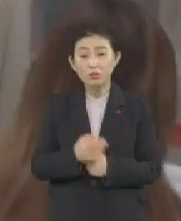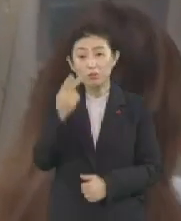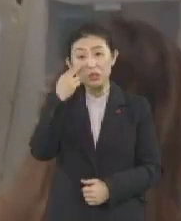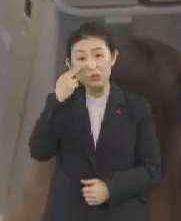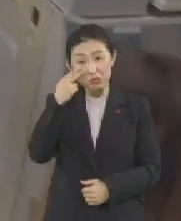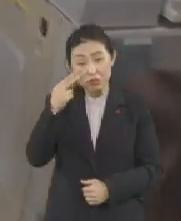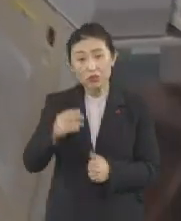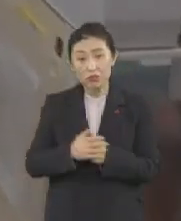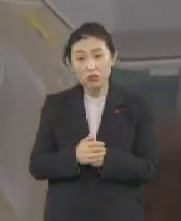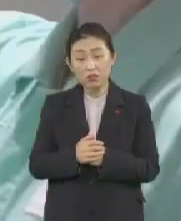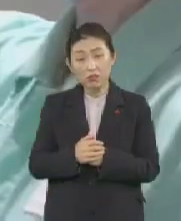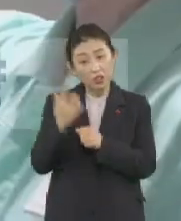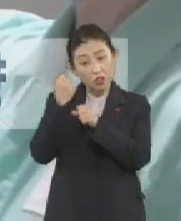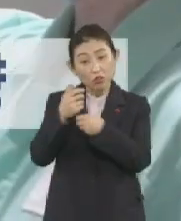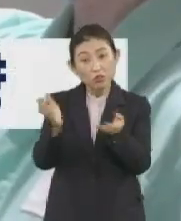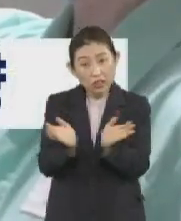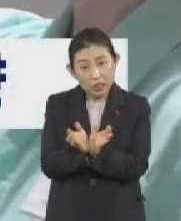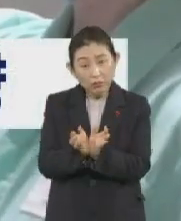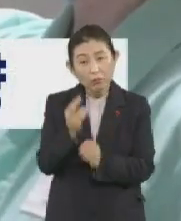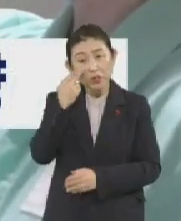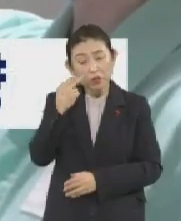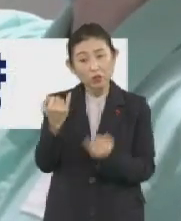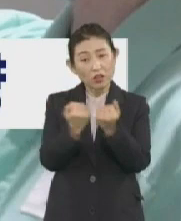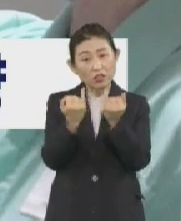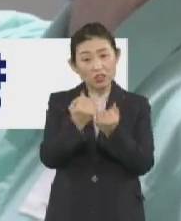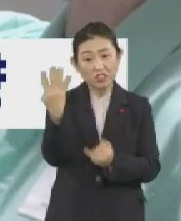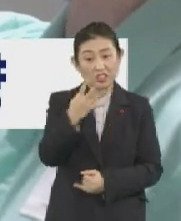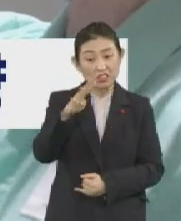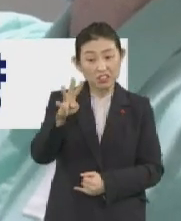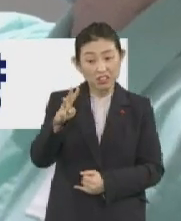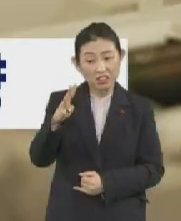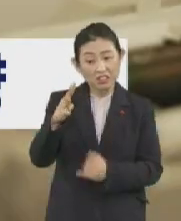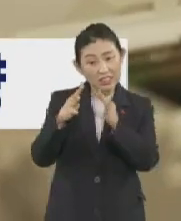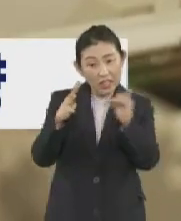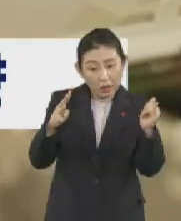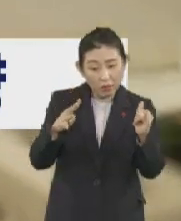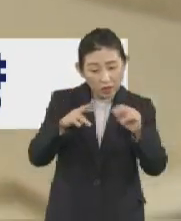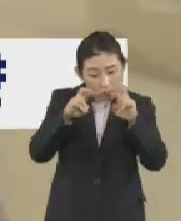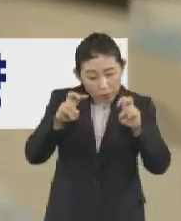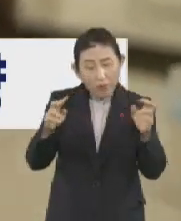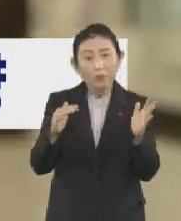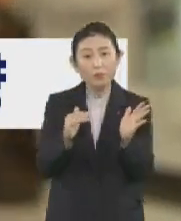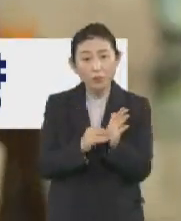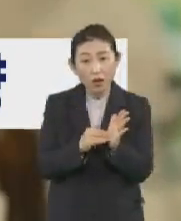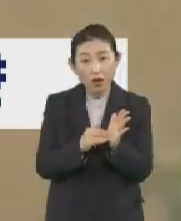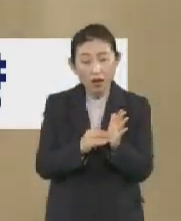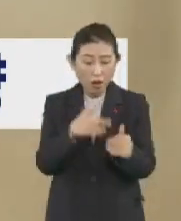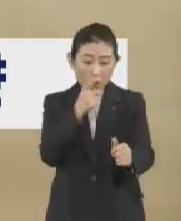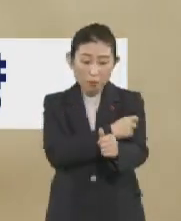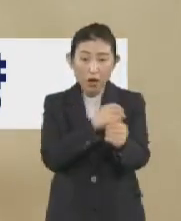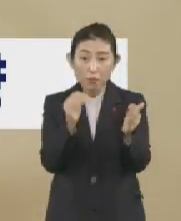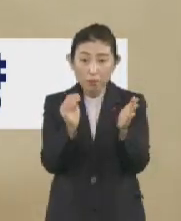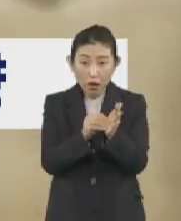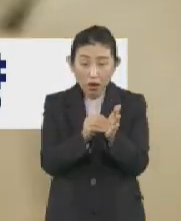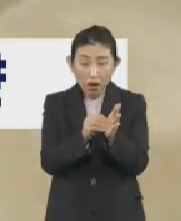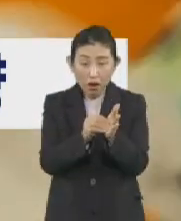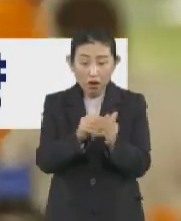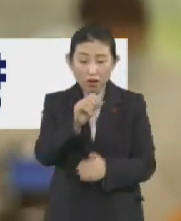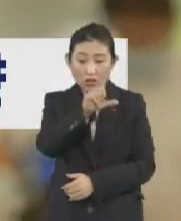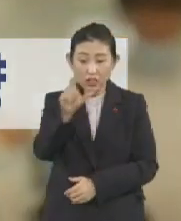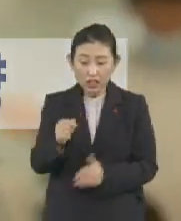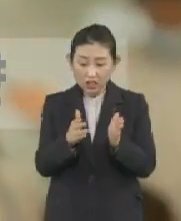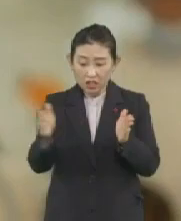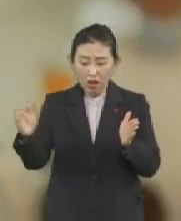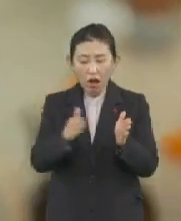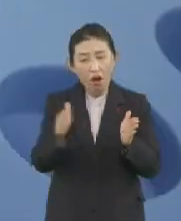의대 등 미국 공동연구팀이 미국 여성 4,000명을 대상으로 분석한 결과 백신 접종이 생리주기에